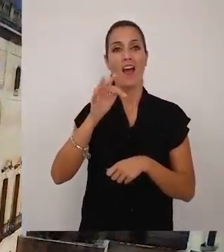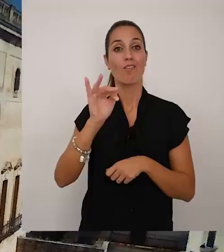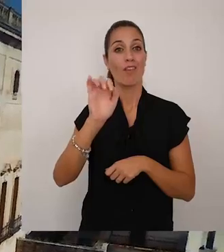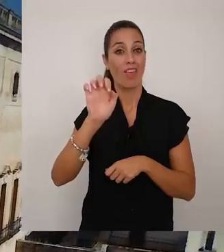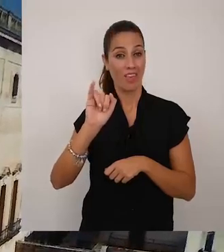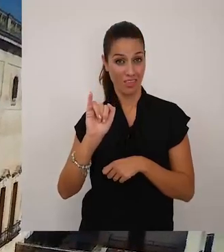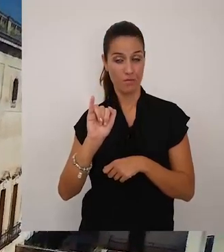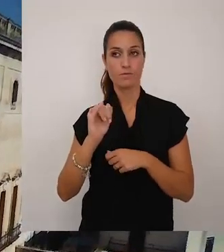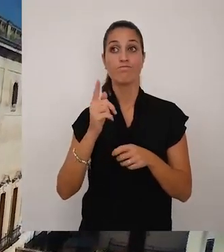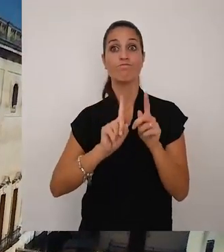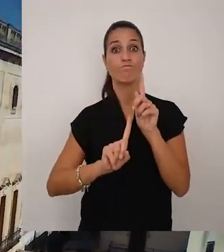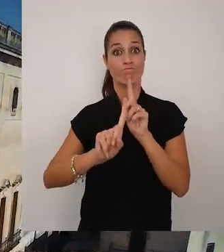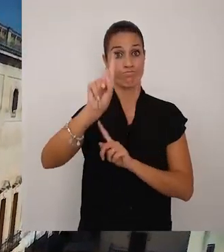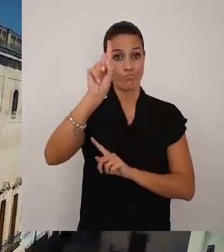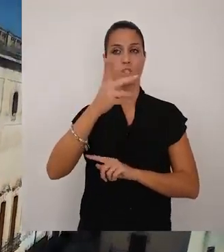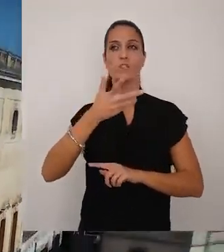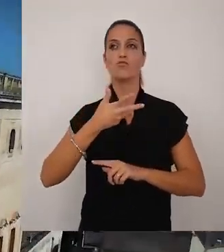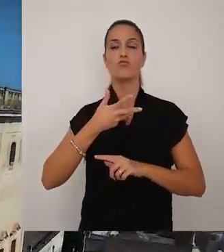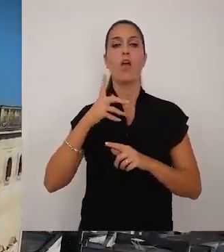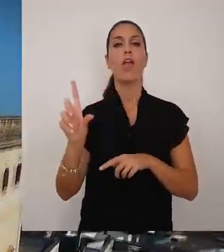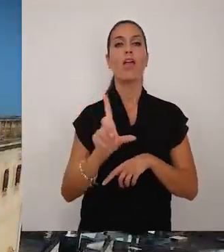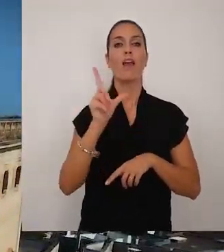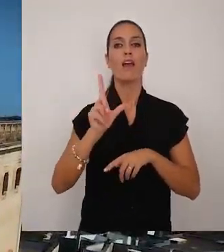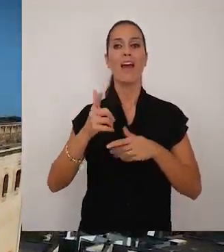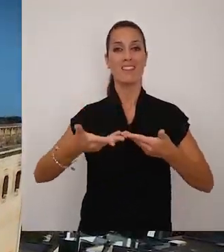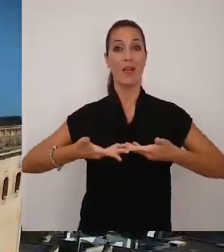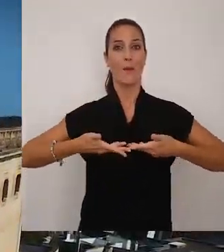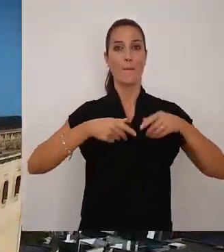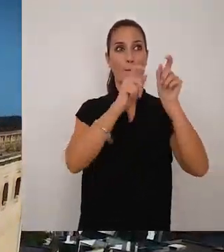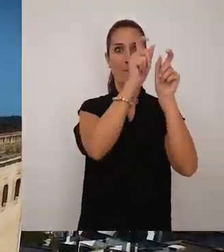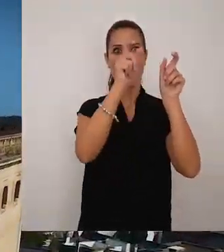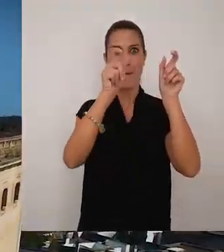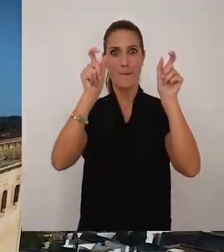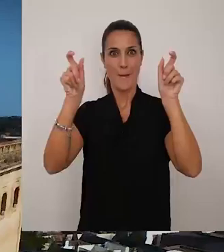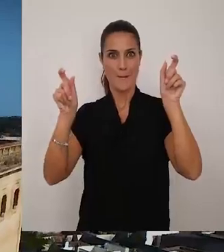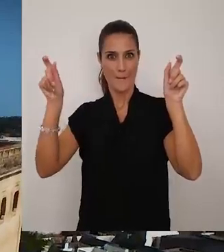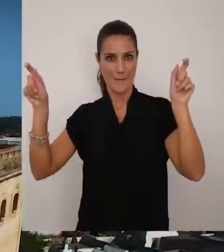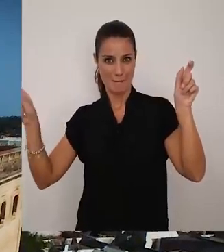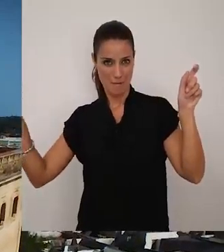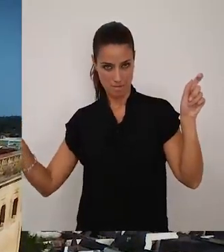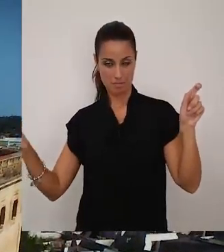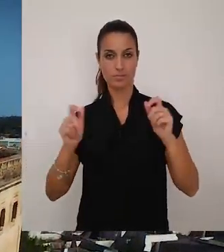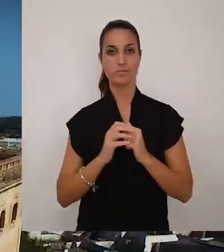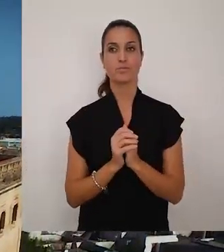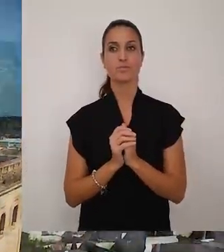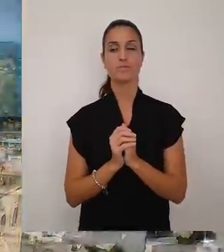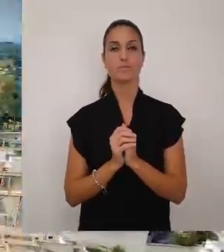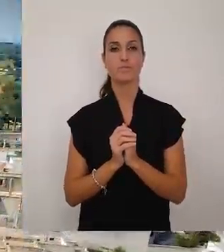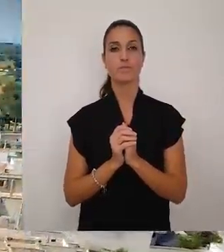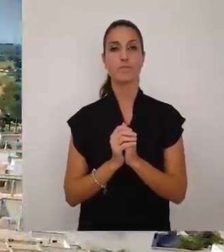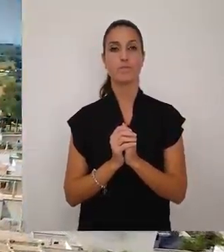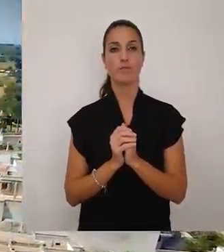La parte superiore del palazzo è cinta da un'elegante balaustra, presente sull'intero perimetro della facciata.